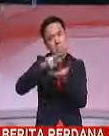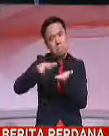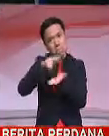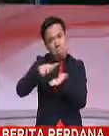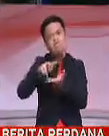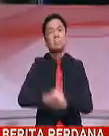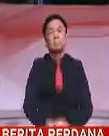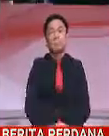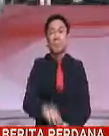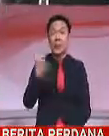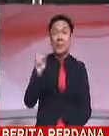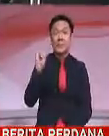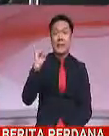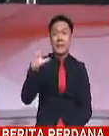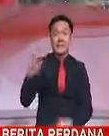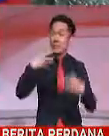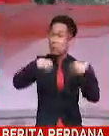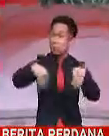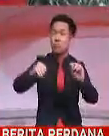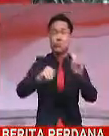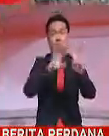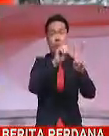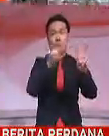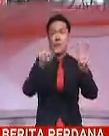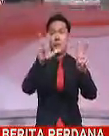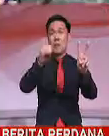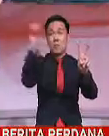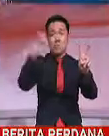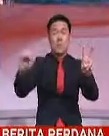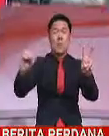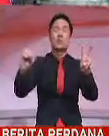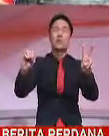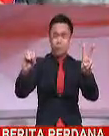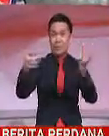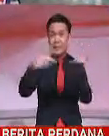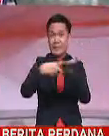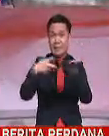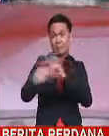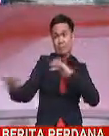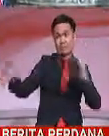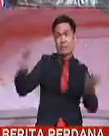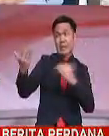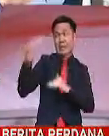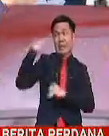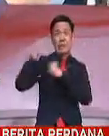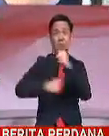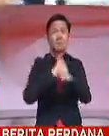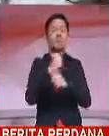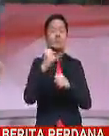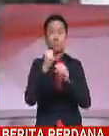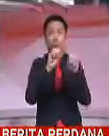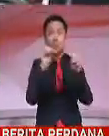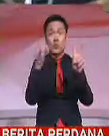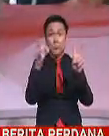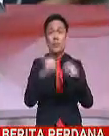Syafriman mengesahkan SIC telah menjual 20 hingga 30% tiket MotoGP berbanding penjualan tiket bagi tahun 2019